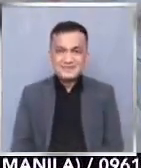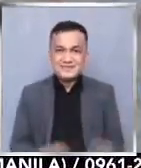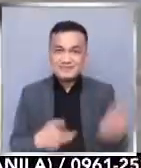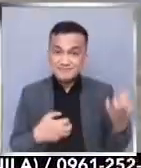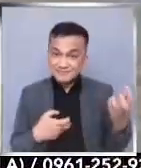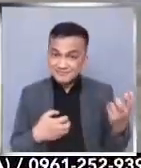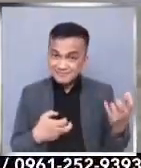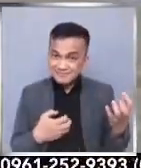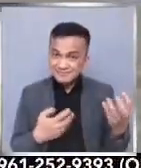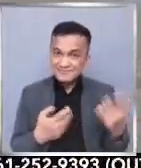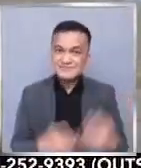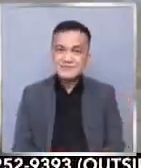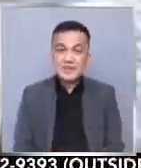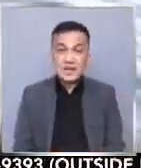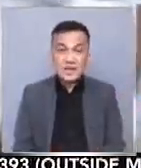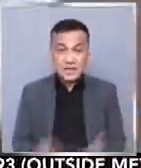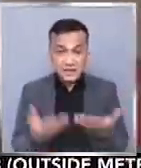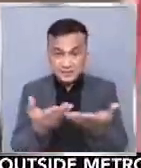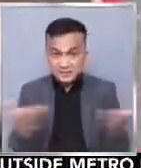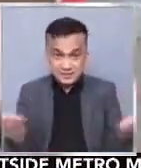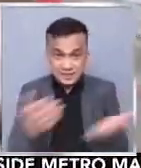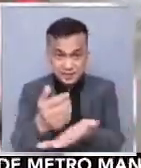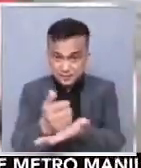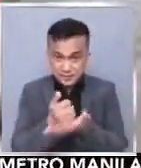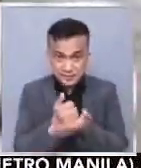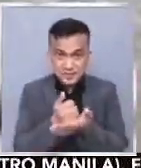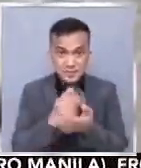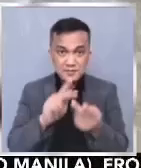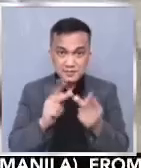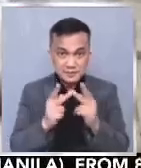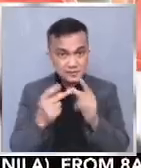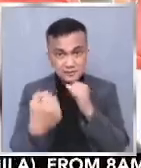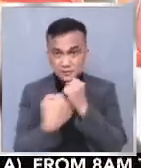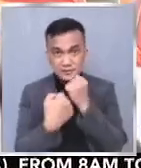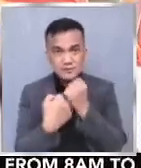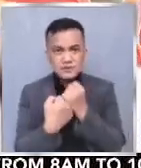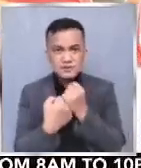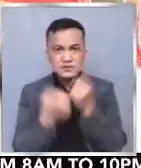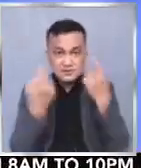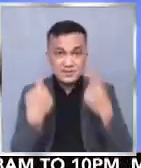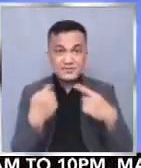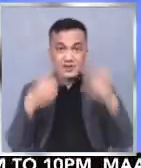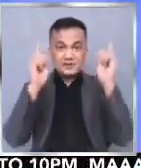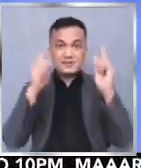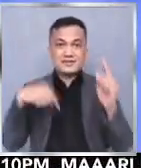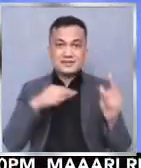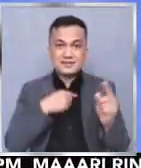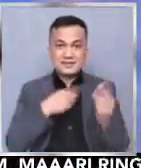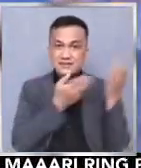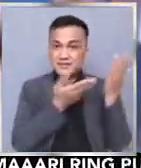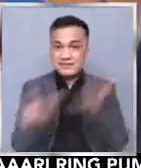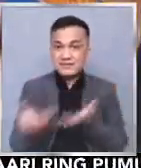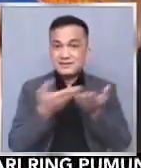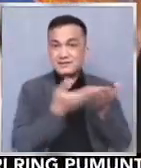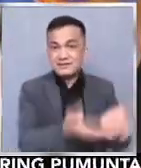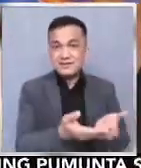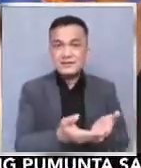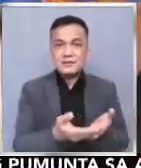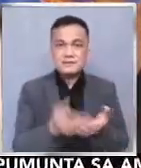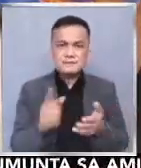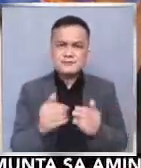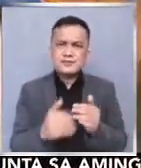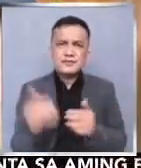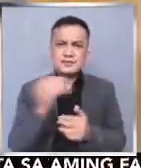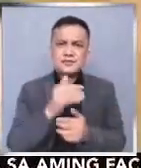Sa tulong ng ating mga partners at sponsors, matagumpay tayong nakapaghatid ng mga mahigit